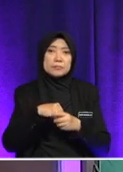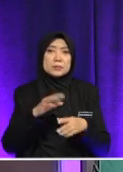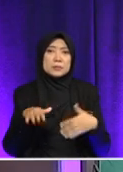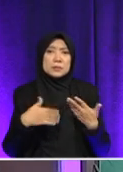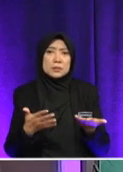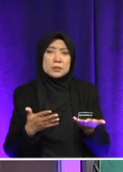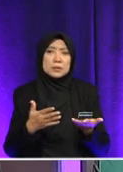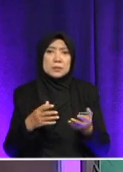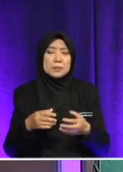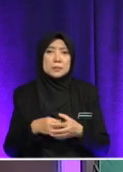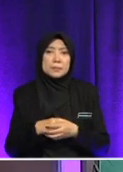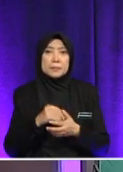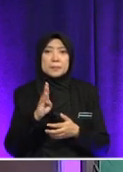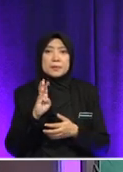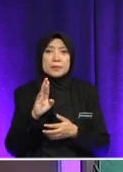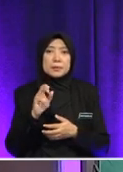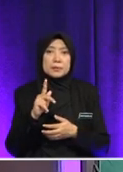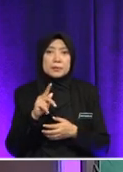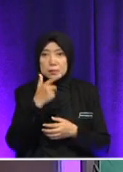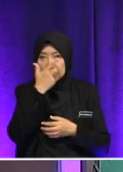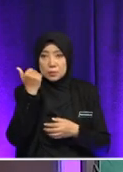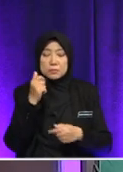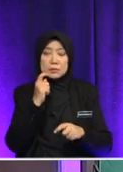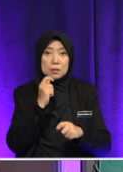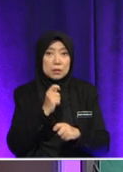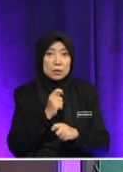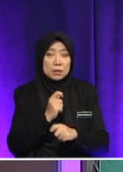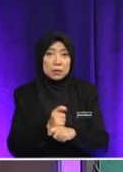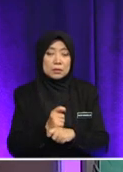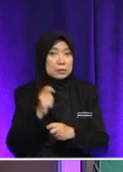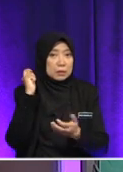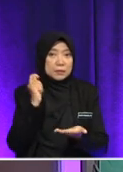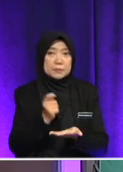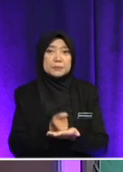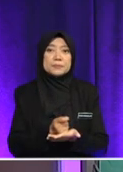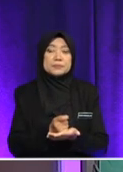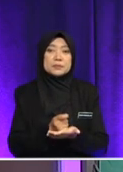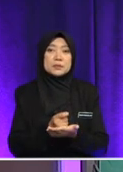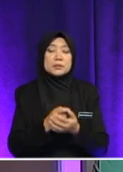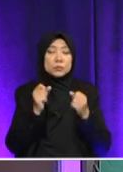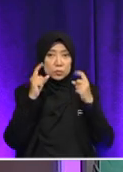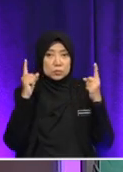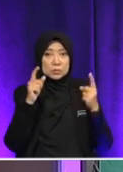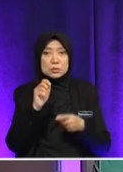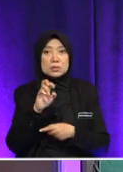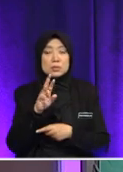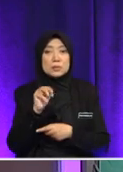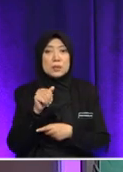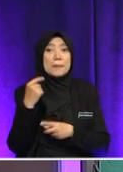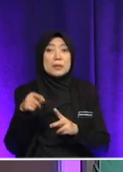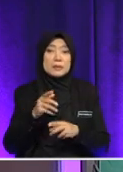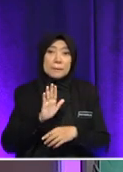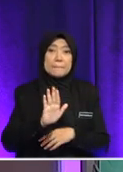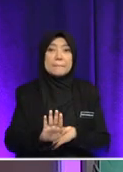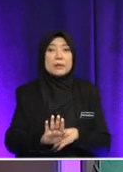sebab seramik nih dia Tahan rintangan dan kejutan termakan kalau kita beri itu kan ee